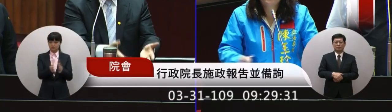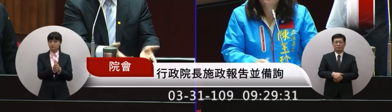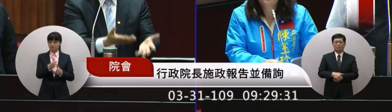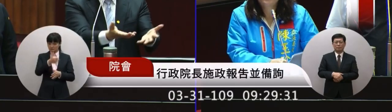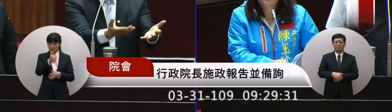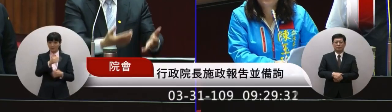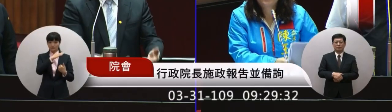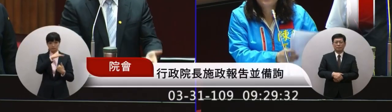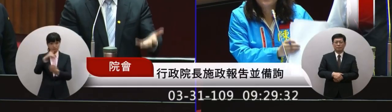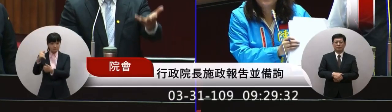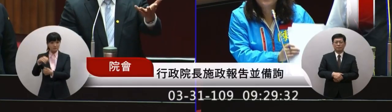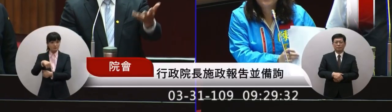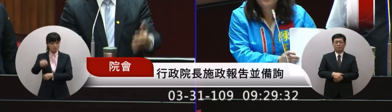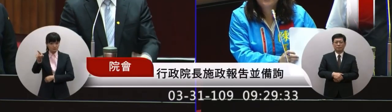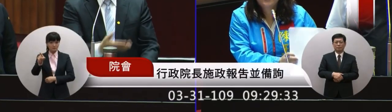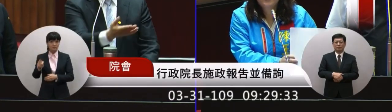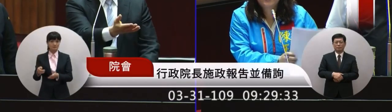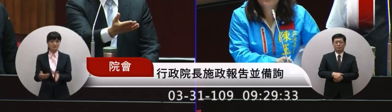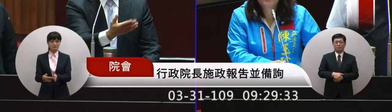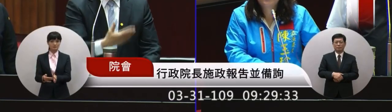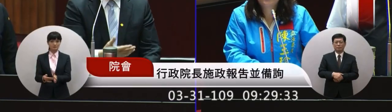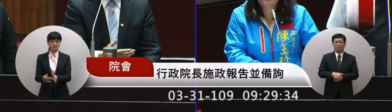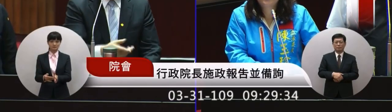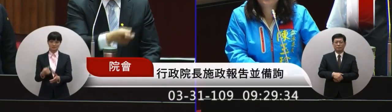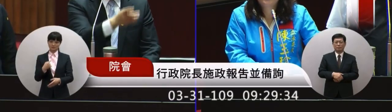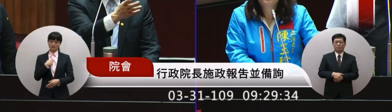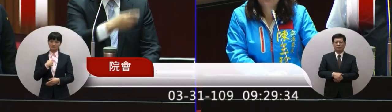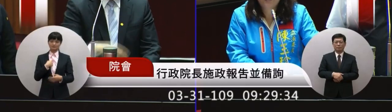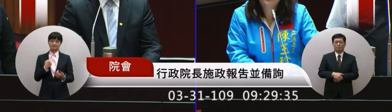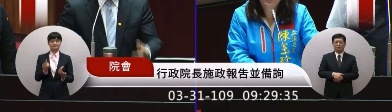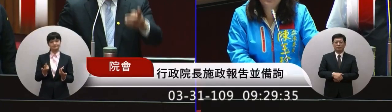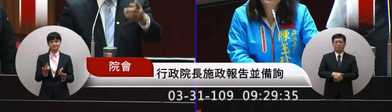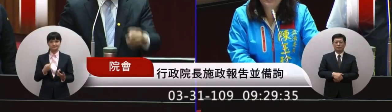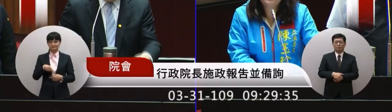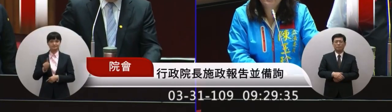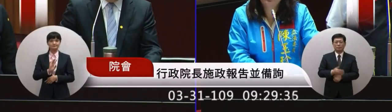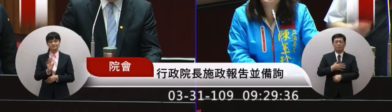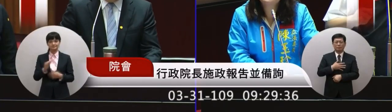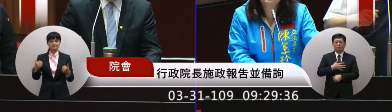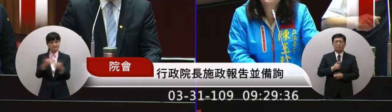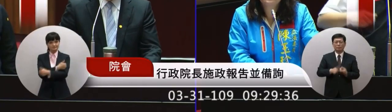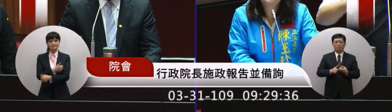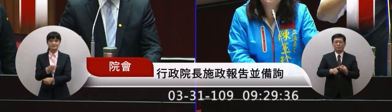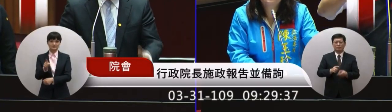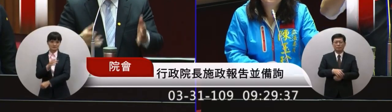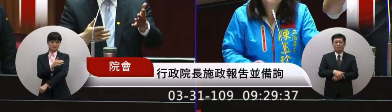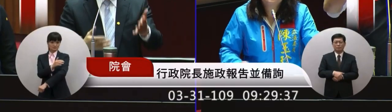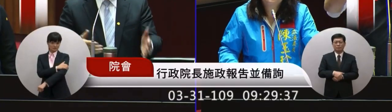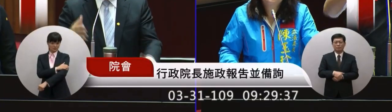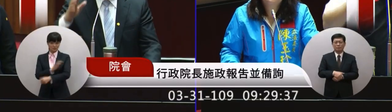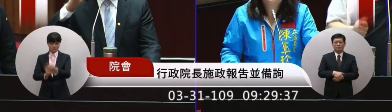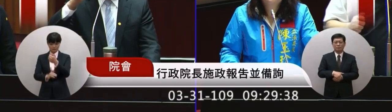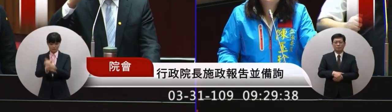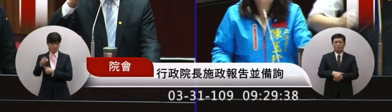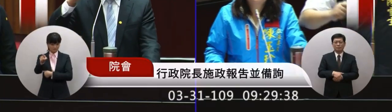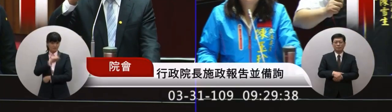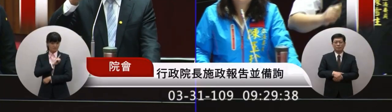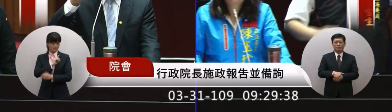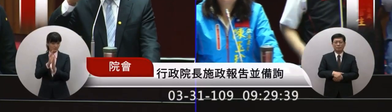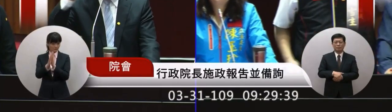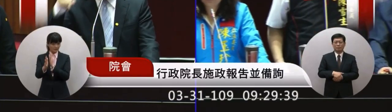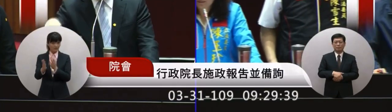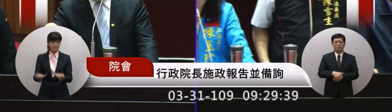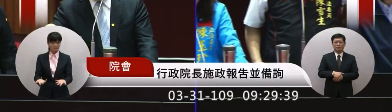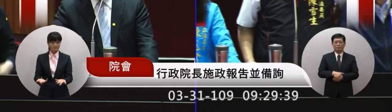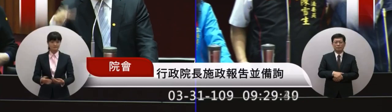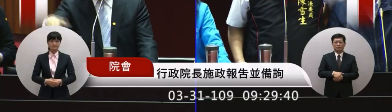么，所以就变得不是我去了嘛，是陈委员自己安排的吧？ 院长，你一年开一次会 哦。那